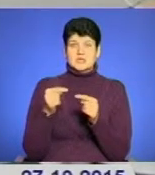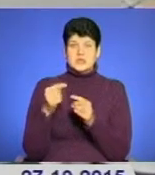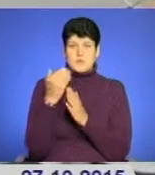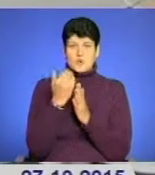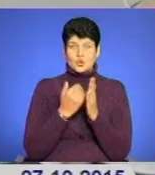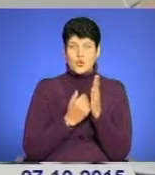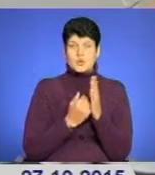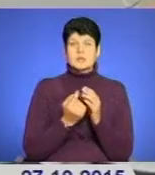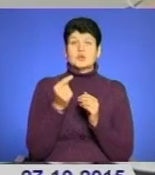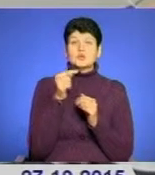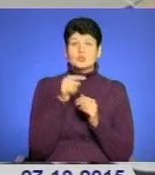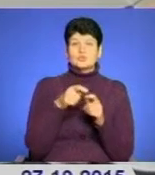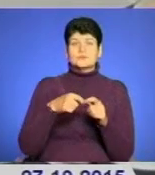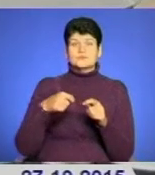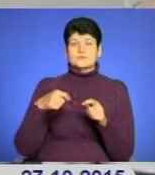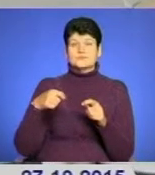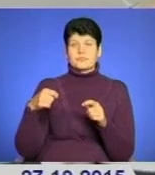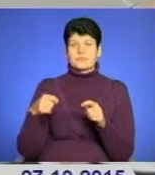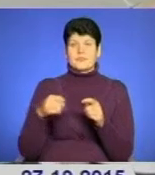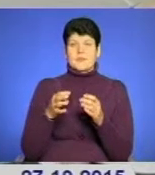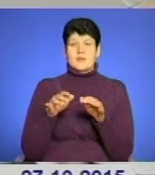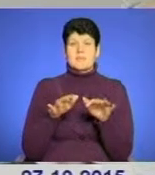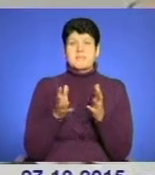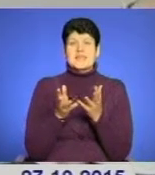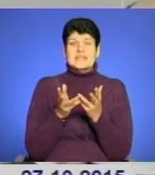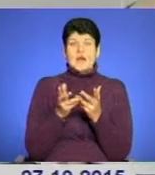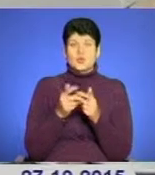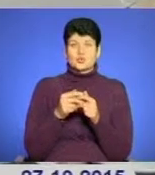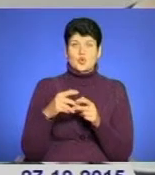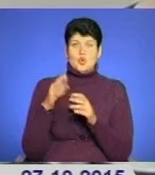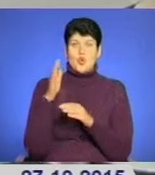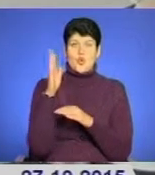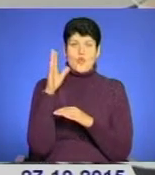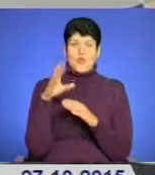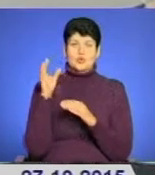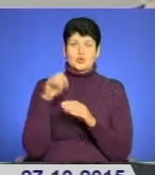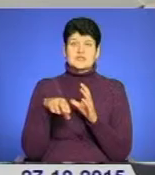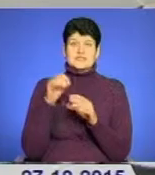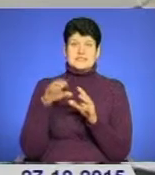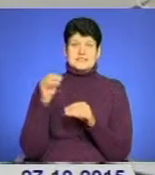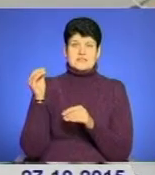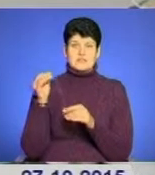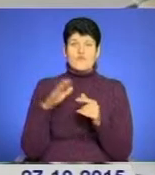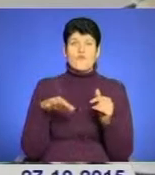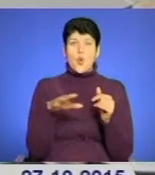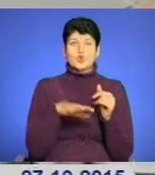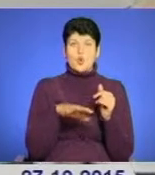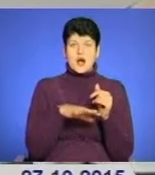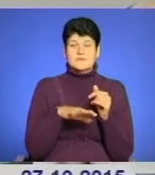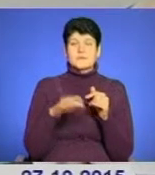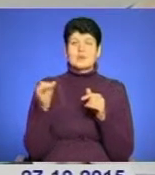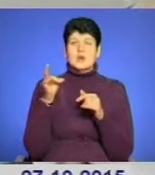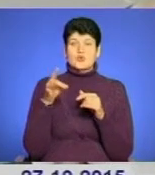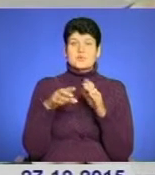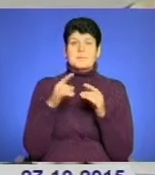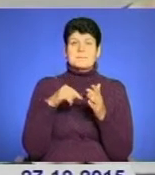І от таким чином затримується процедура підрахунку голосів в округах. Тому районні і міські